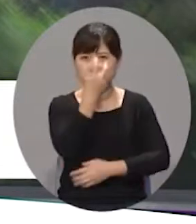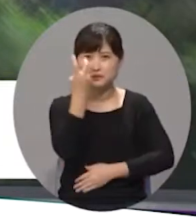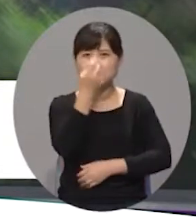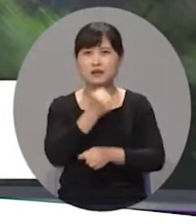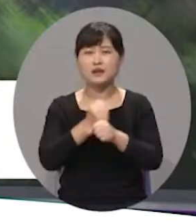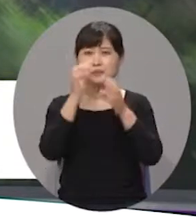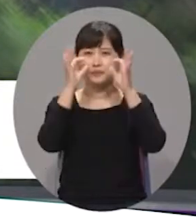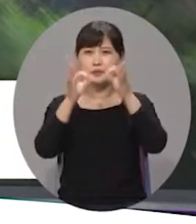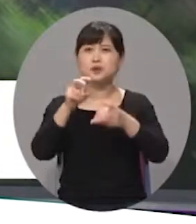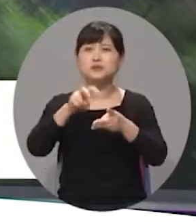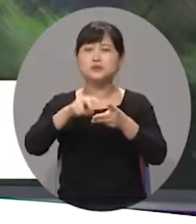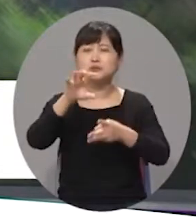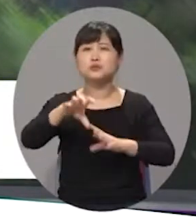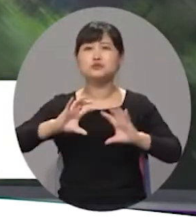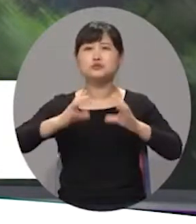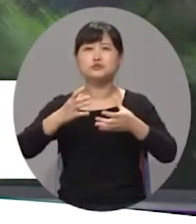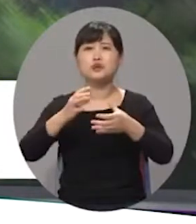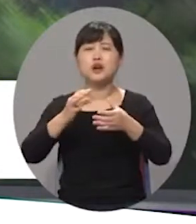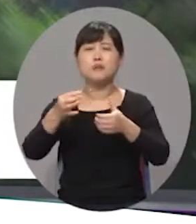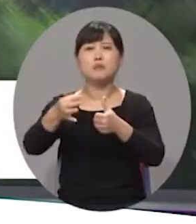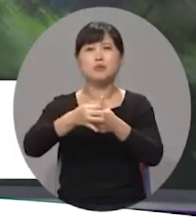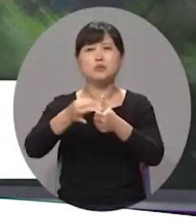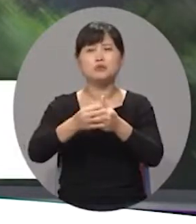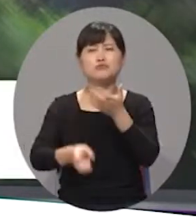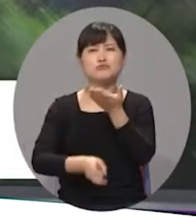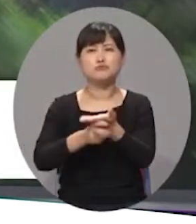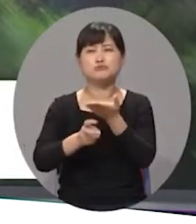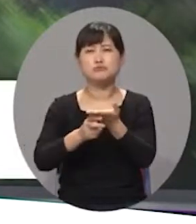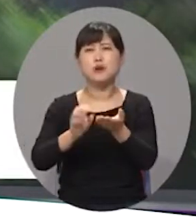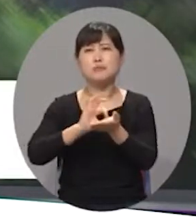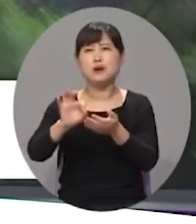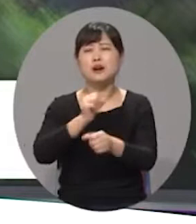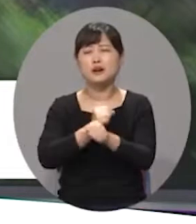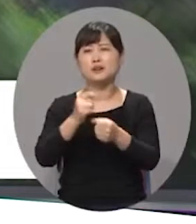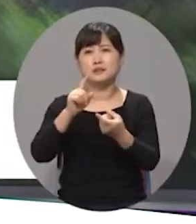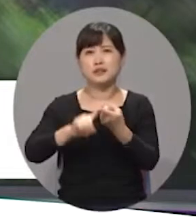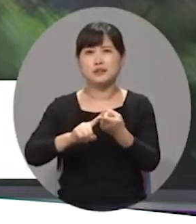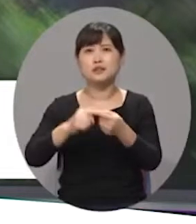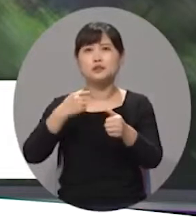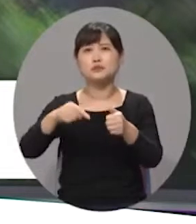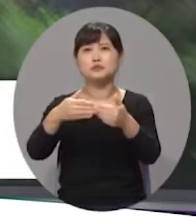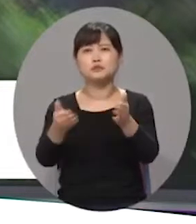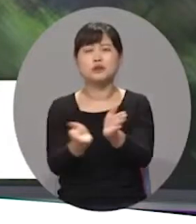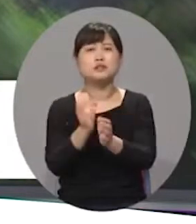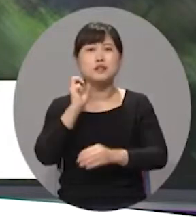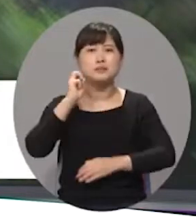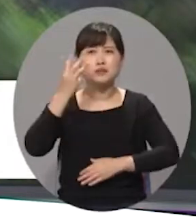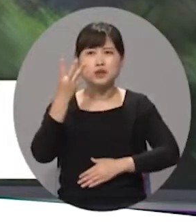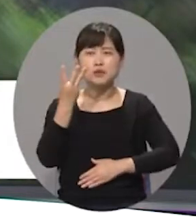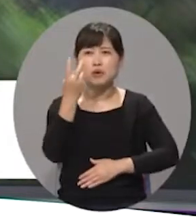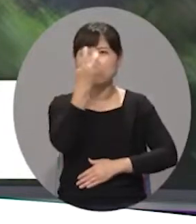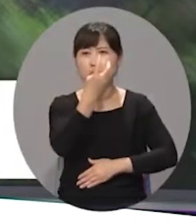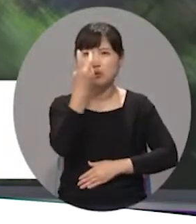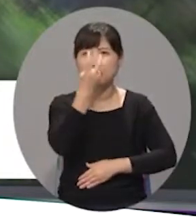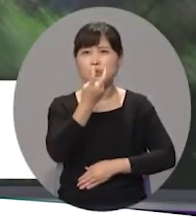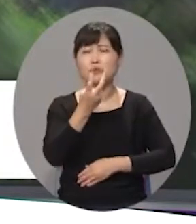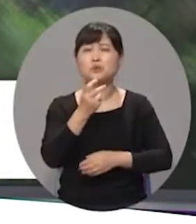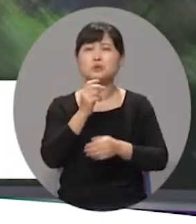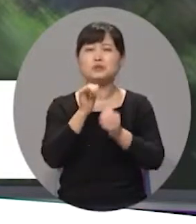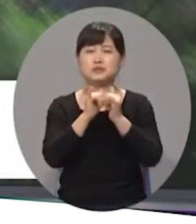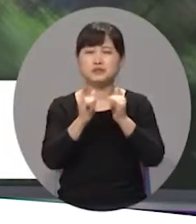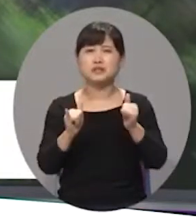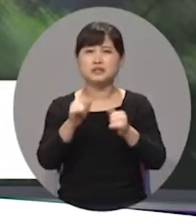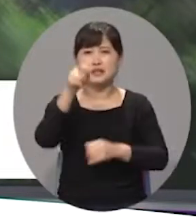이 센터가 국가보조금을 부당하게 수령했다며 교육당국이 3개월 동안 보호자들의 지원금 카드